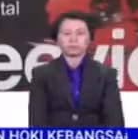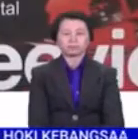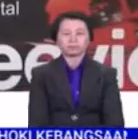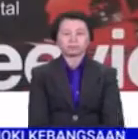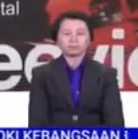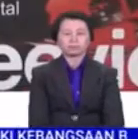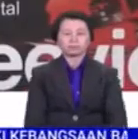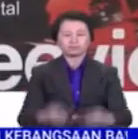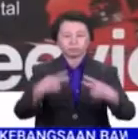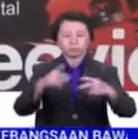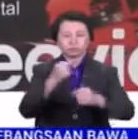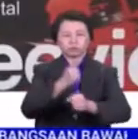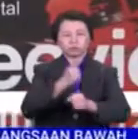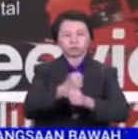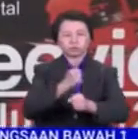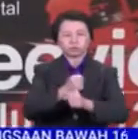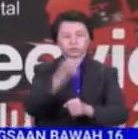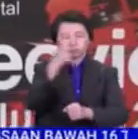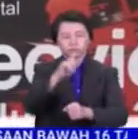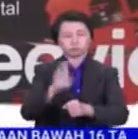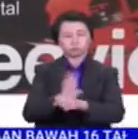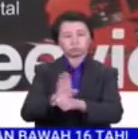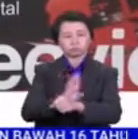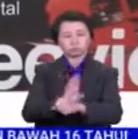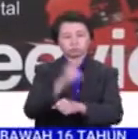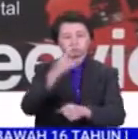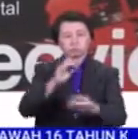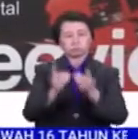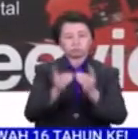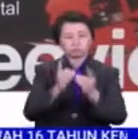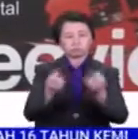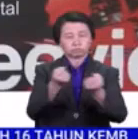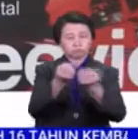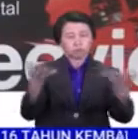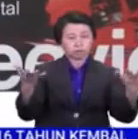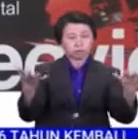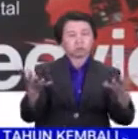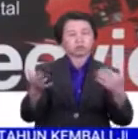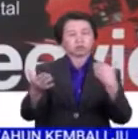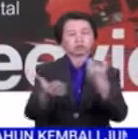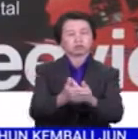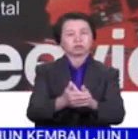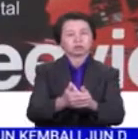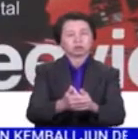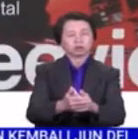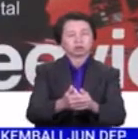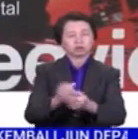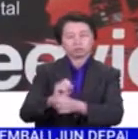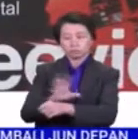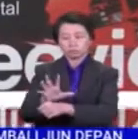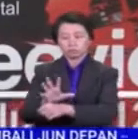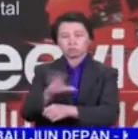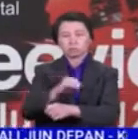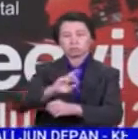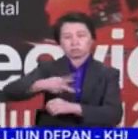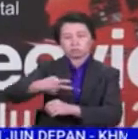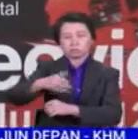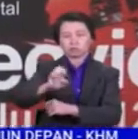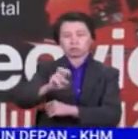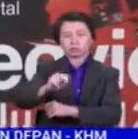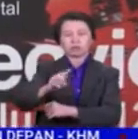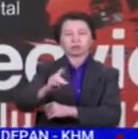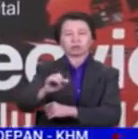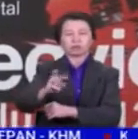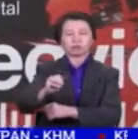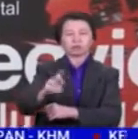Macam tu peluang pekerjaan lah, peluang pekerjaan untuk digitalization tu banyak compared to pandemic to endemic. Sebab pandemic tu tak ada